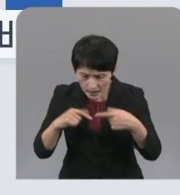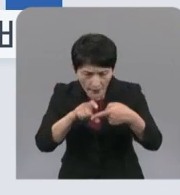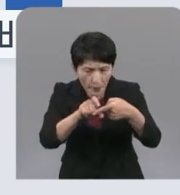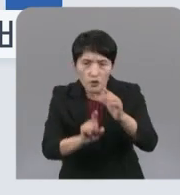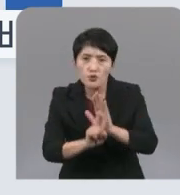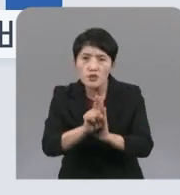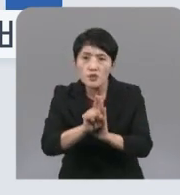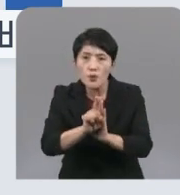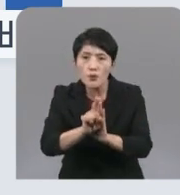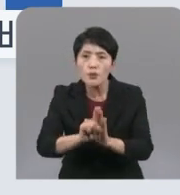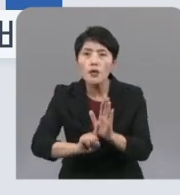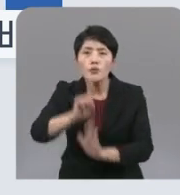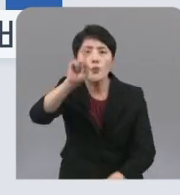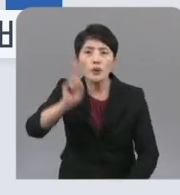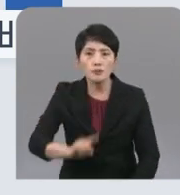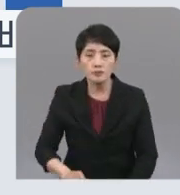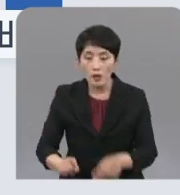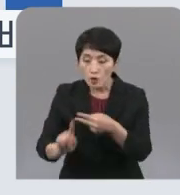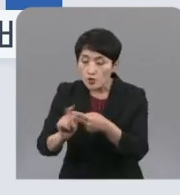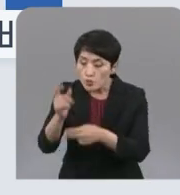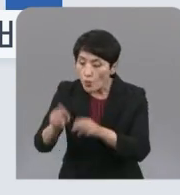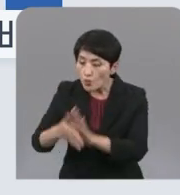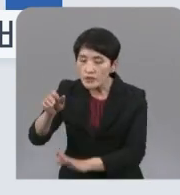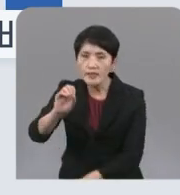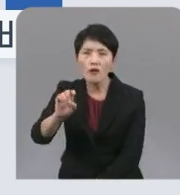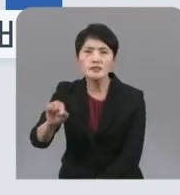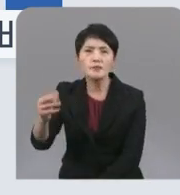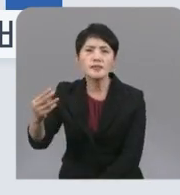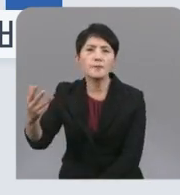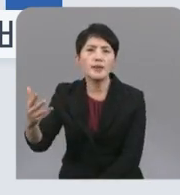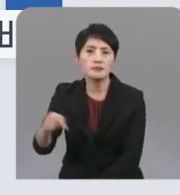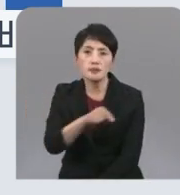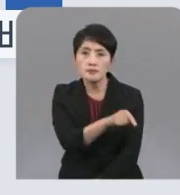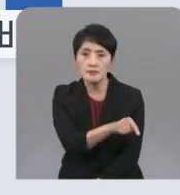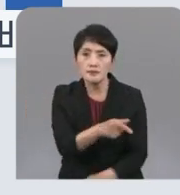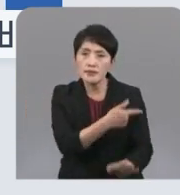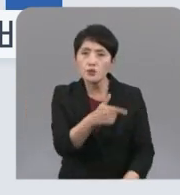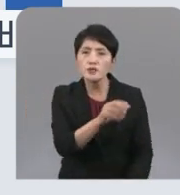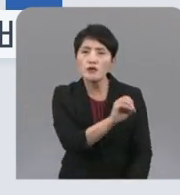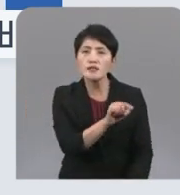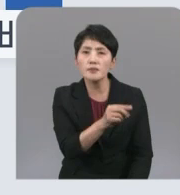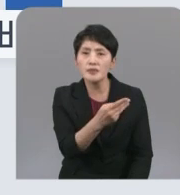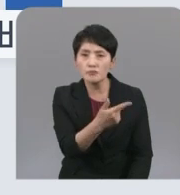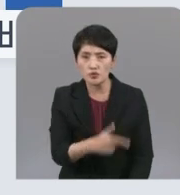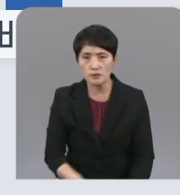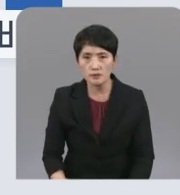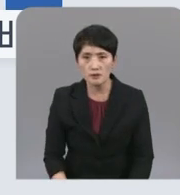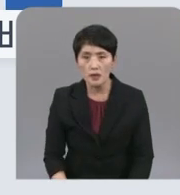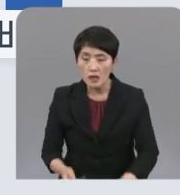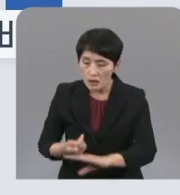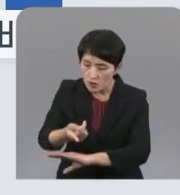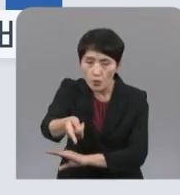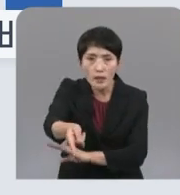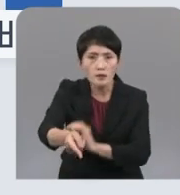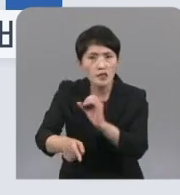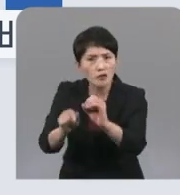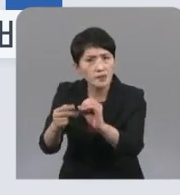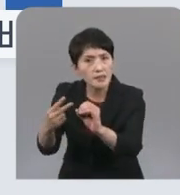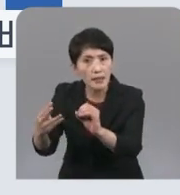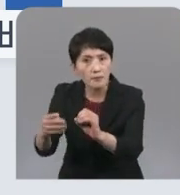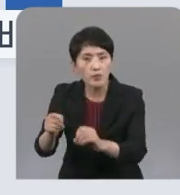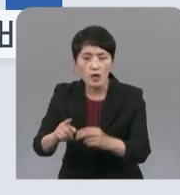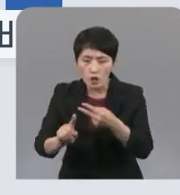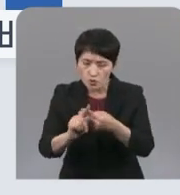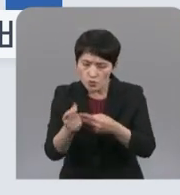100.000 người thì tăng 1,1 ngày mức tăng số ngày nóng bức càng thể hiện rõ hơn tại các thành phố vừa và nhỏ khi so sánh do các thành phố lớn